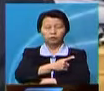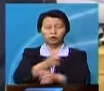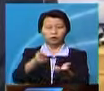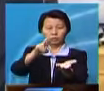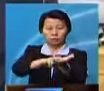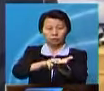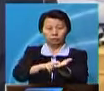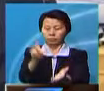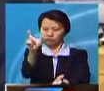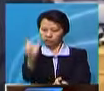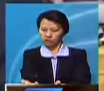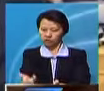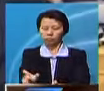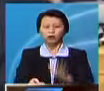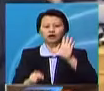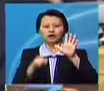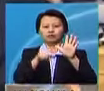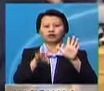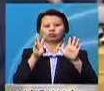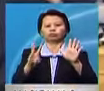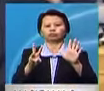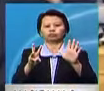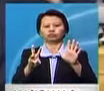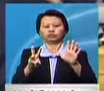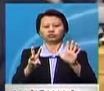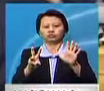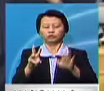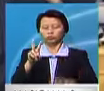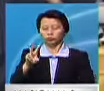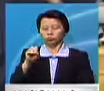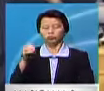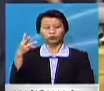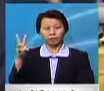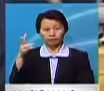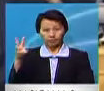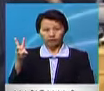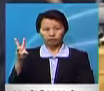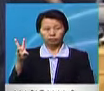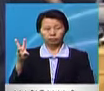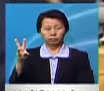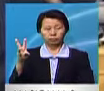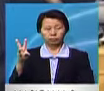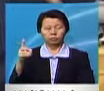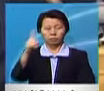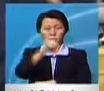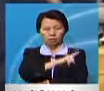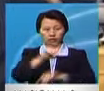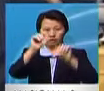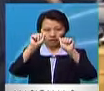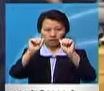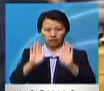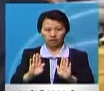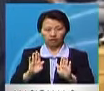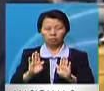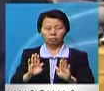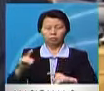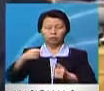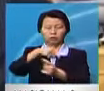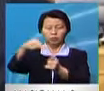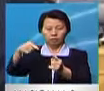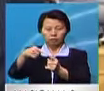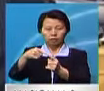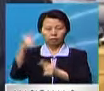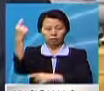calon 5 hari bulan Jun 2016, iaitu hari Ahad. Tarikh